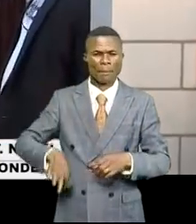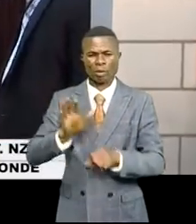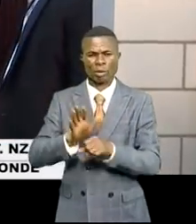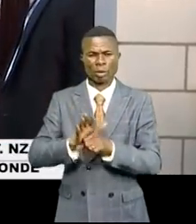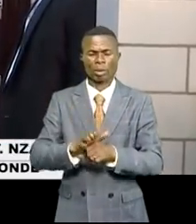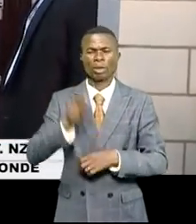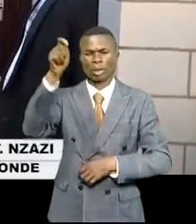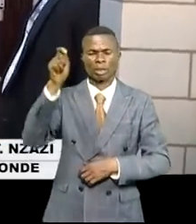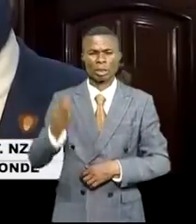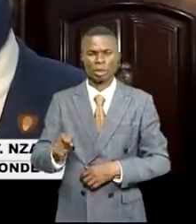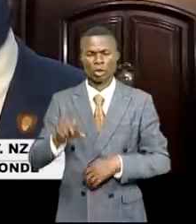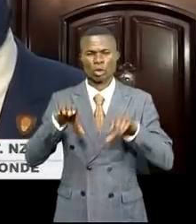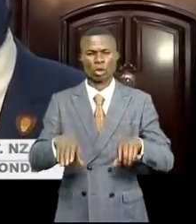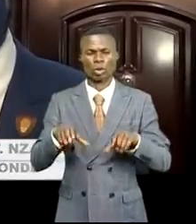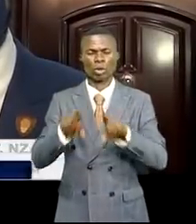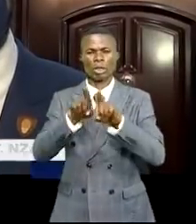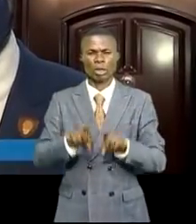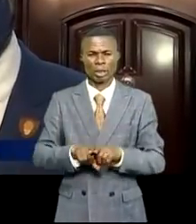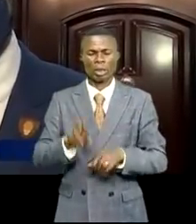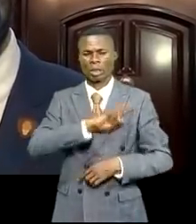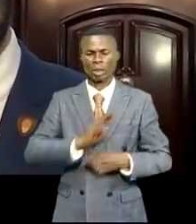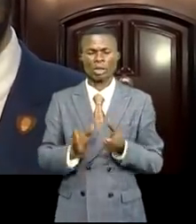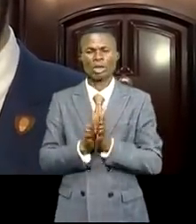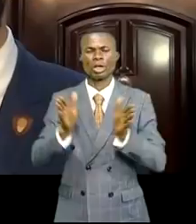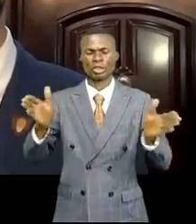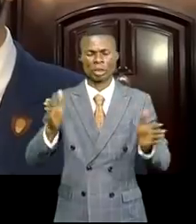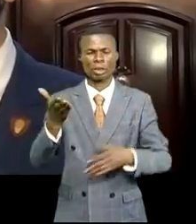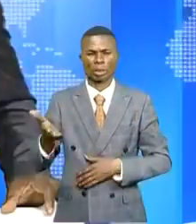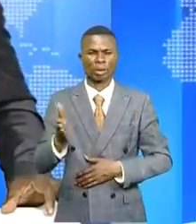les FRDC en particulier et la RDC en général.